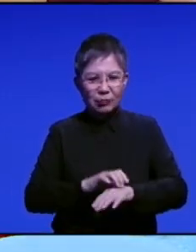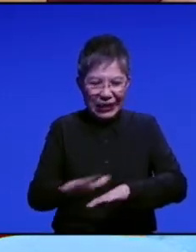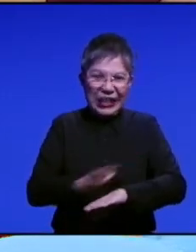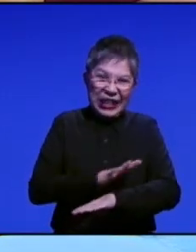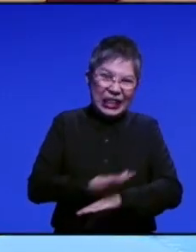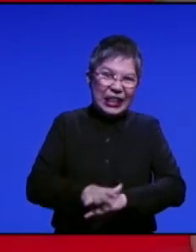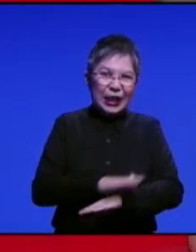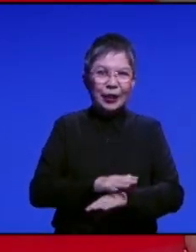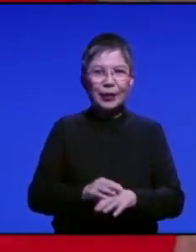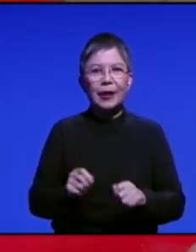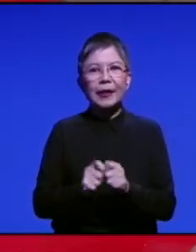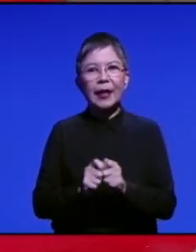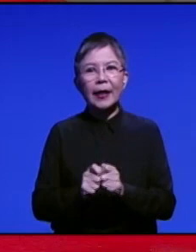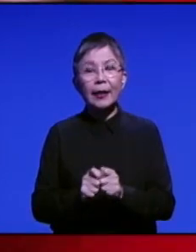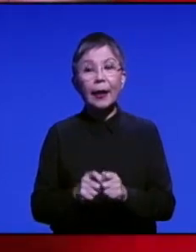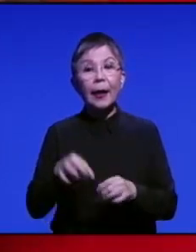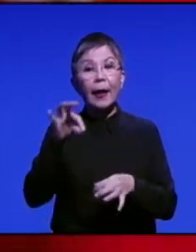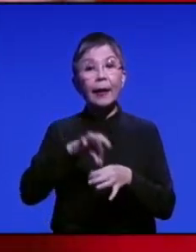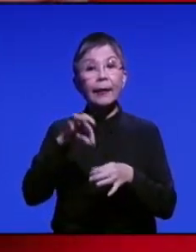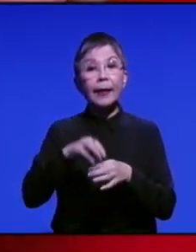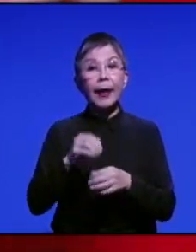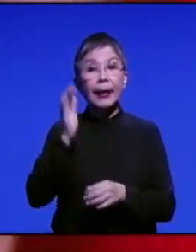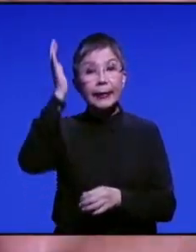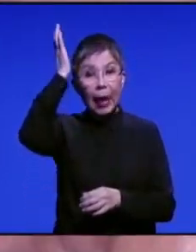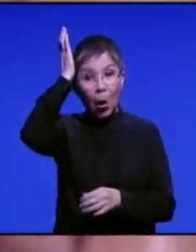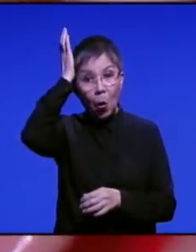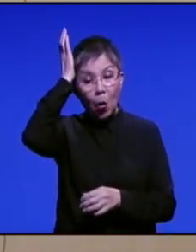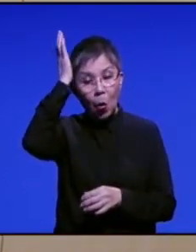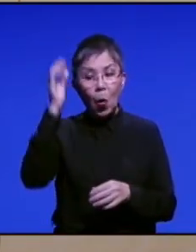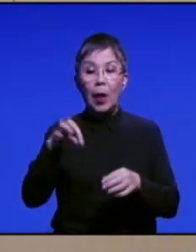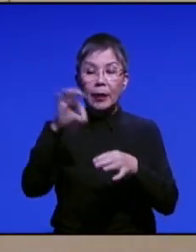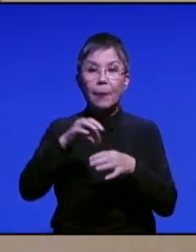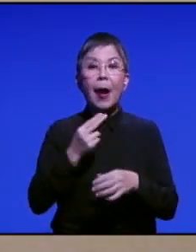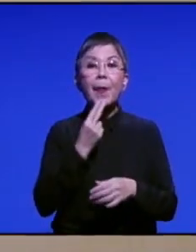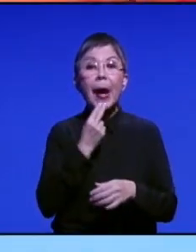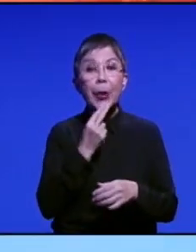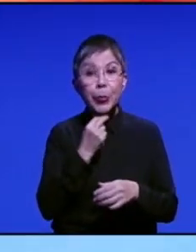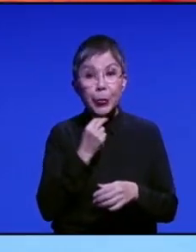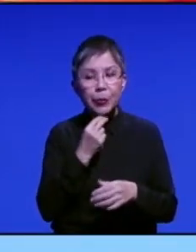Bahan lulurnya terbuat dari green tea, bisa ditambahkan madu atau kopi.